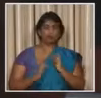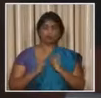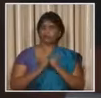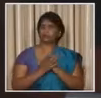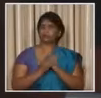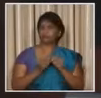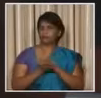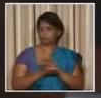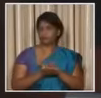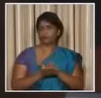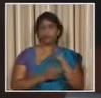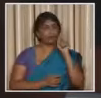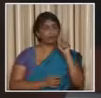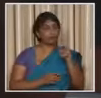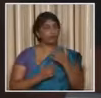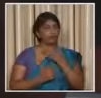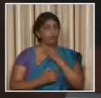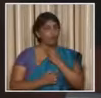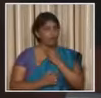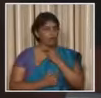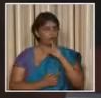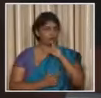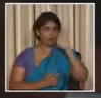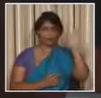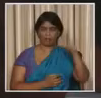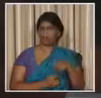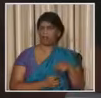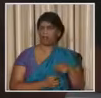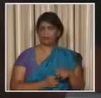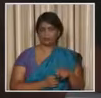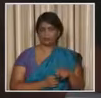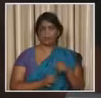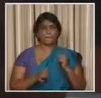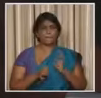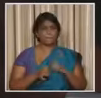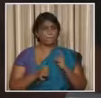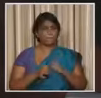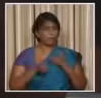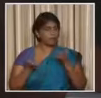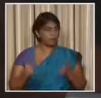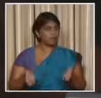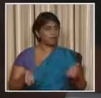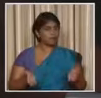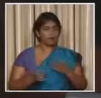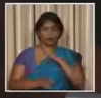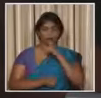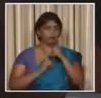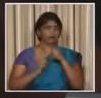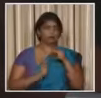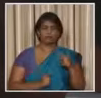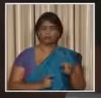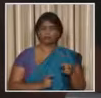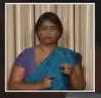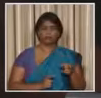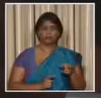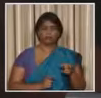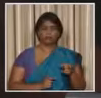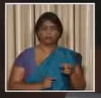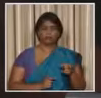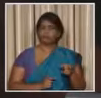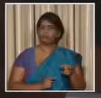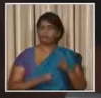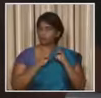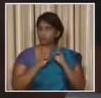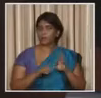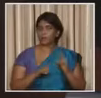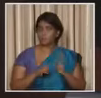ஆனபடியினால் நீங்கள் அப்படியான தொடர்ந்தும் அந்த பிரச்சனை இருக்குமா இருந்தால் நான் இனிமேல் இந்த மாத கடைசியில் அங்கால வர இருக்கிறேன். அப்ப உங்களை கூப்பிட்டு கதை